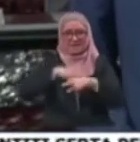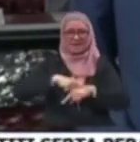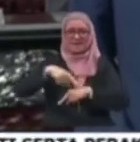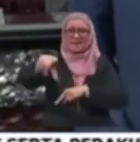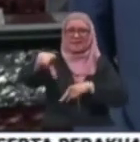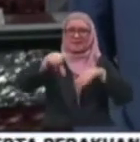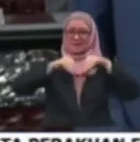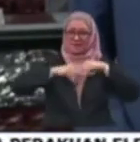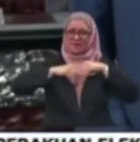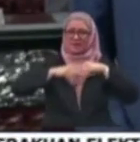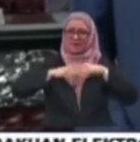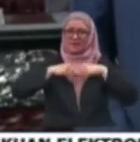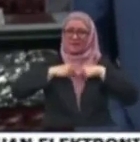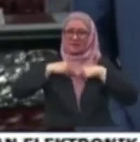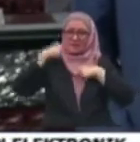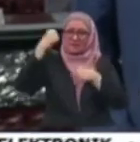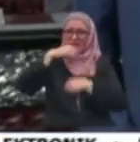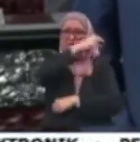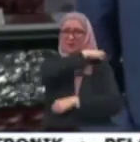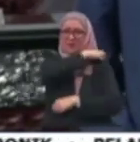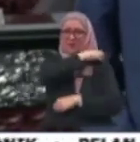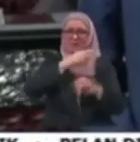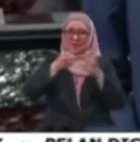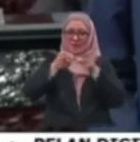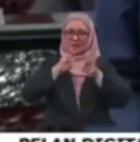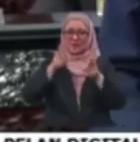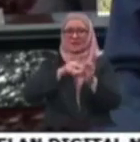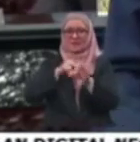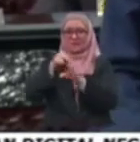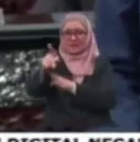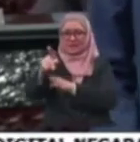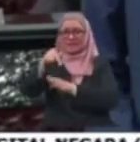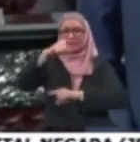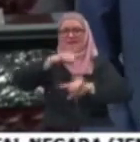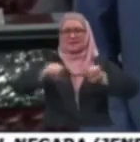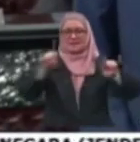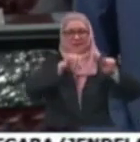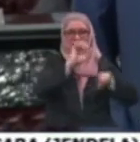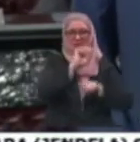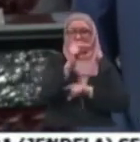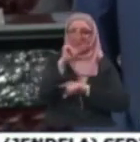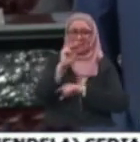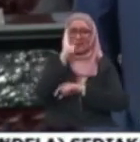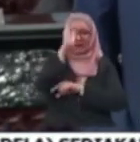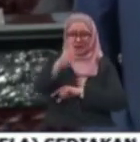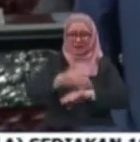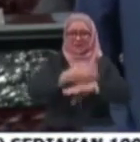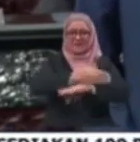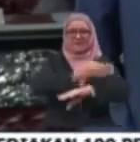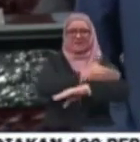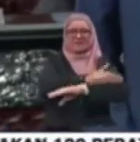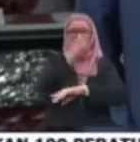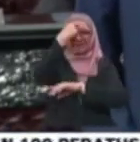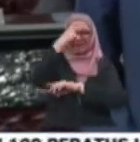pegawai, pengurusan dan profesional dalam pelbagai skim juga akan diperkukuh bagi